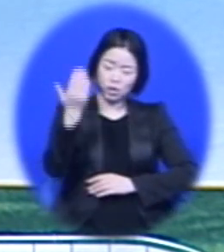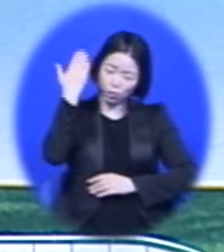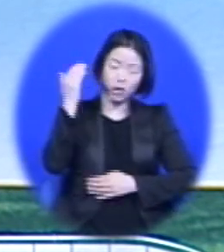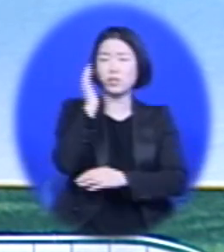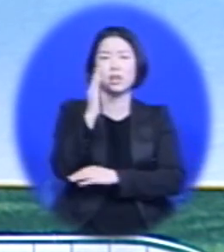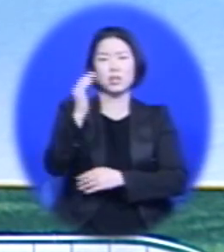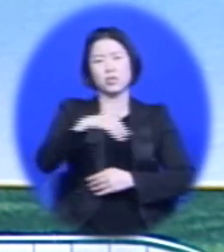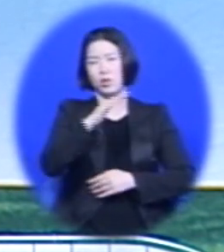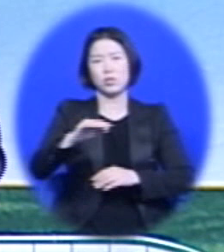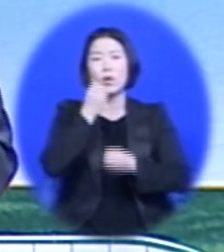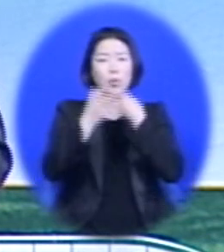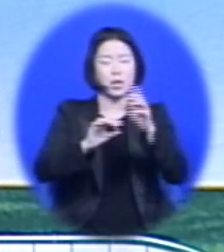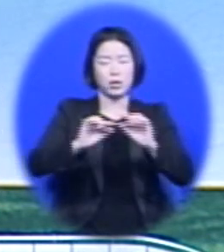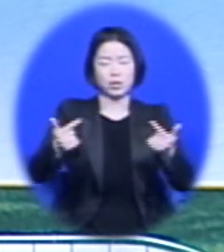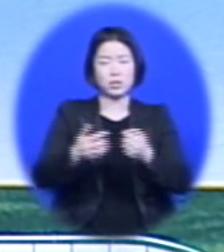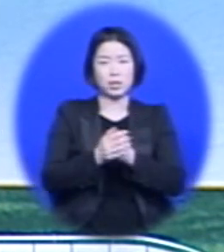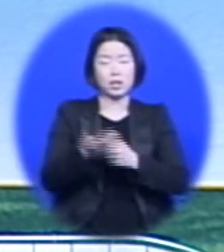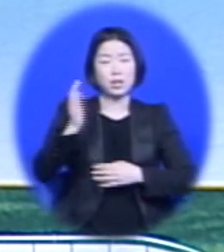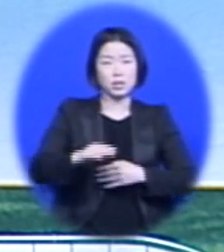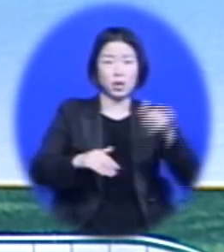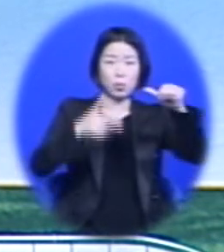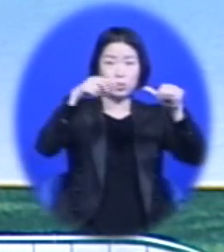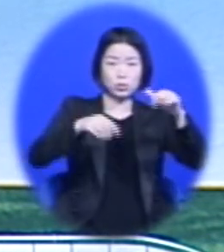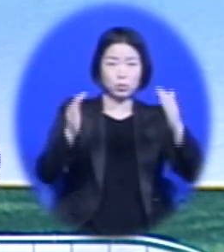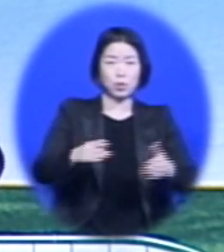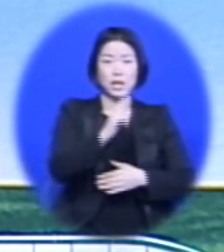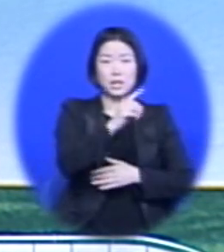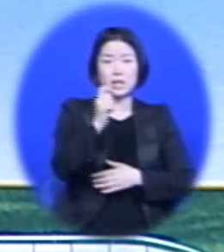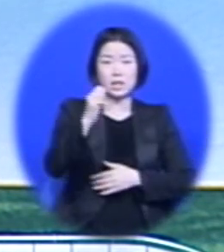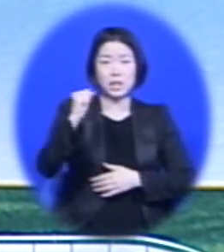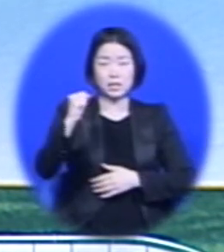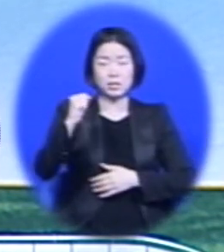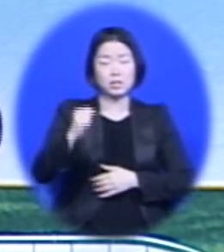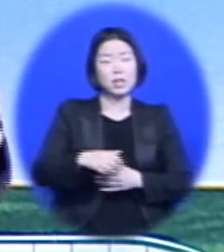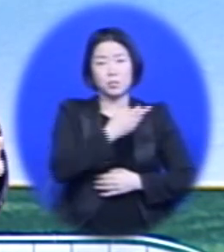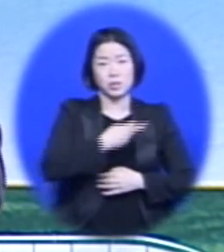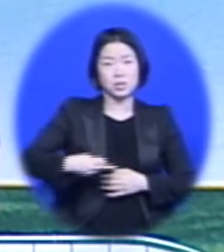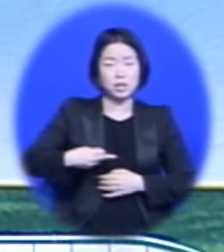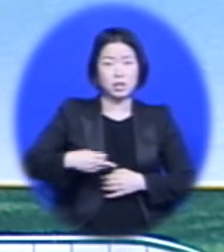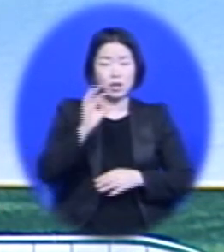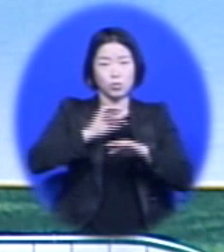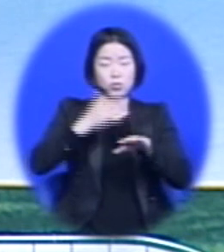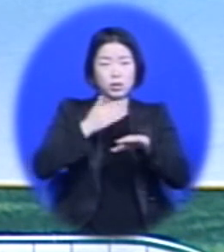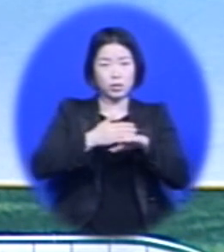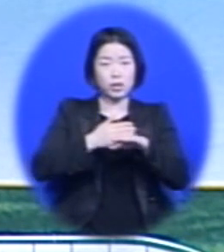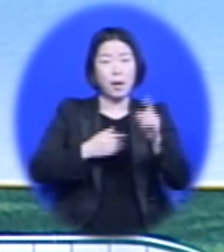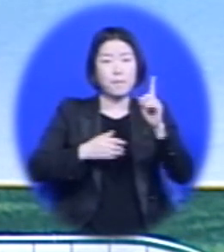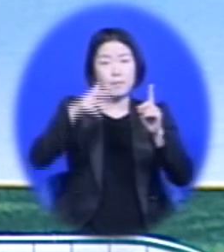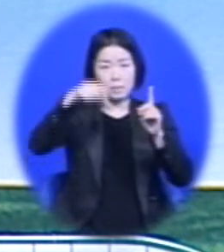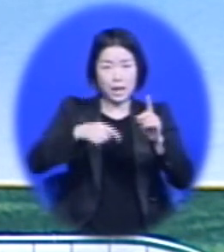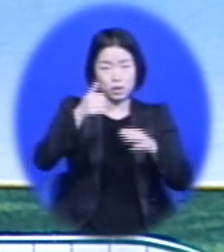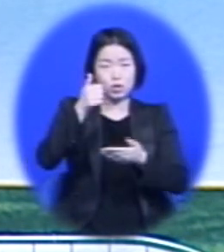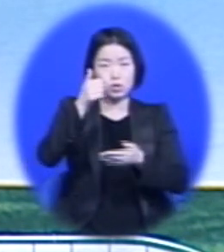합니다. 그런데 5주간에 DTS를 예수 제자 훈련 학교를 하고 마지막 주간에 이 탈북